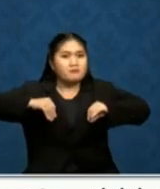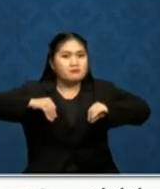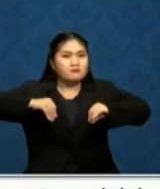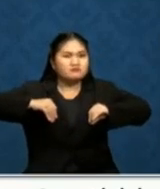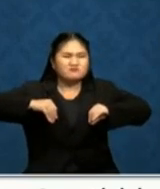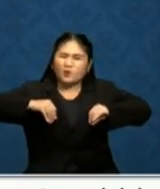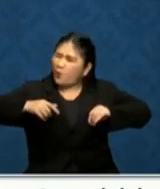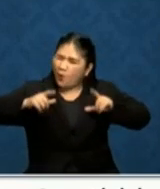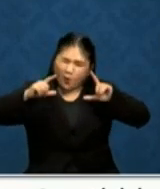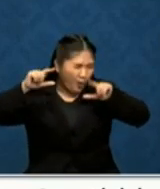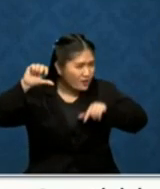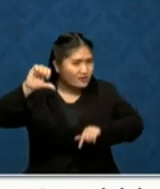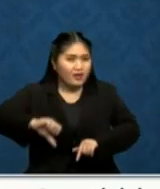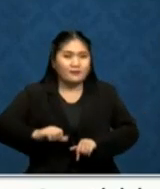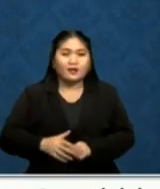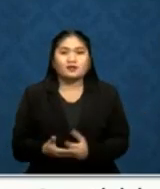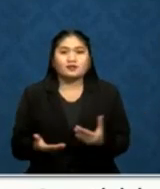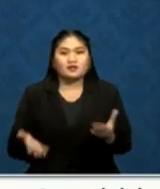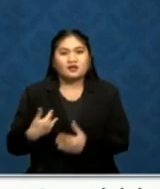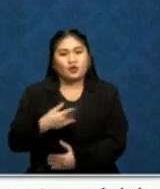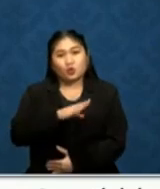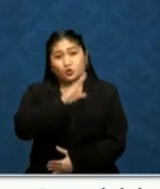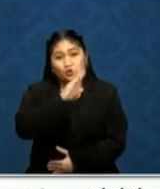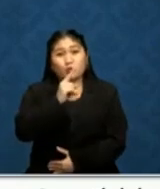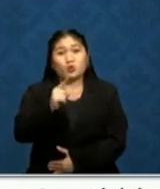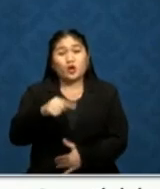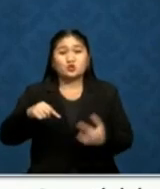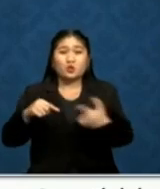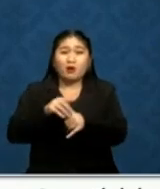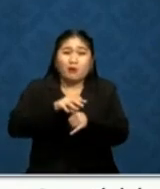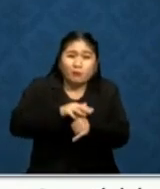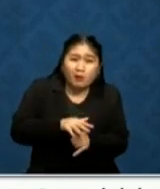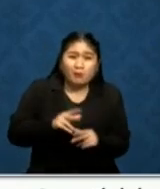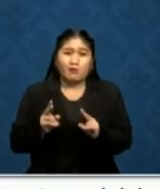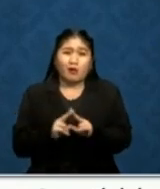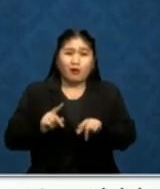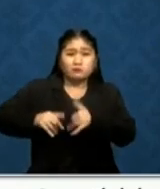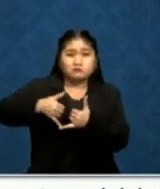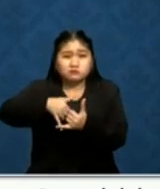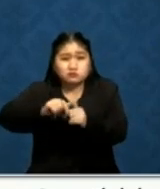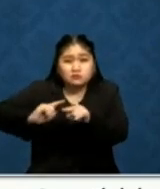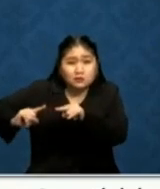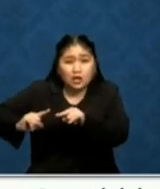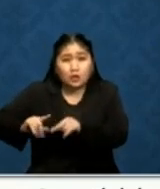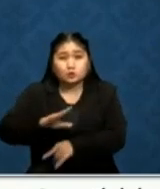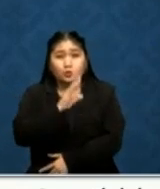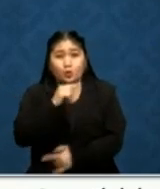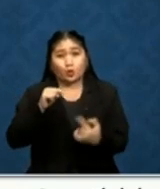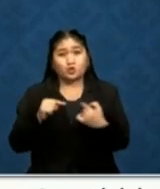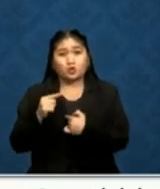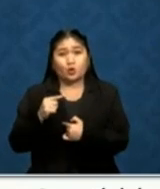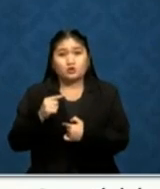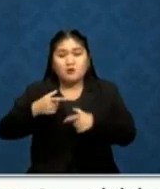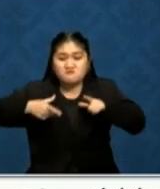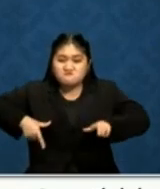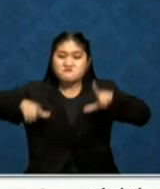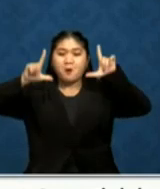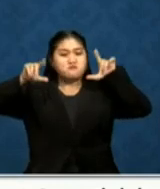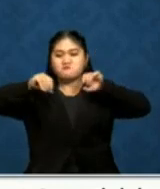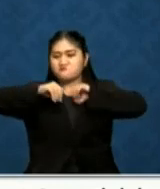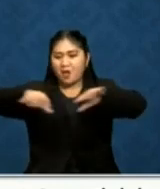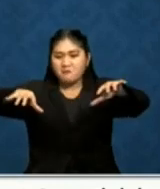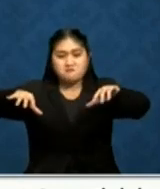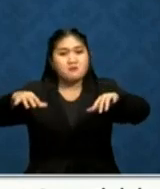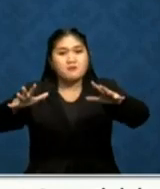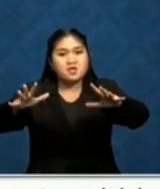ากๆและถ้าเคสการคุกคามทางเพศเหล่านี้นะคะท่านประธานไม่ใช่เคสที่โด่งดังสื่อมวลช